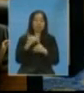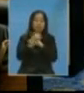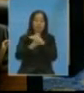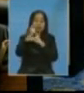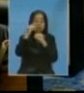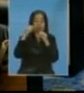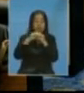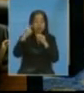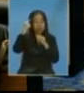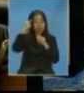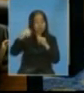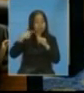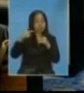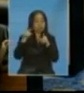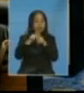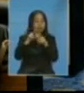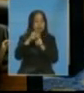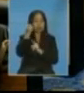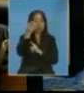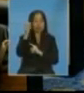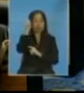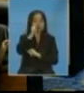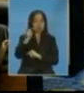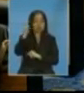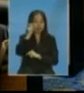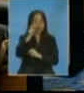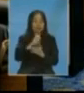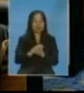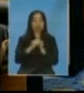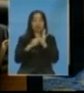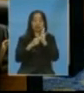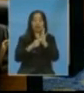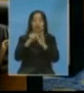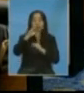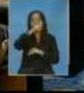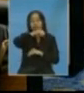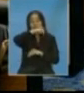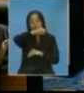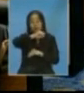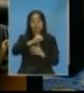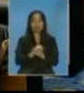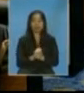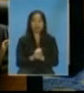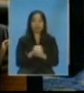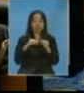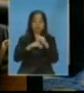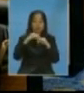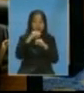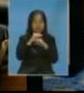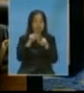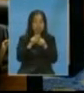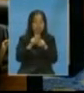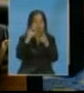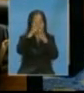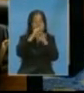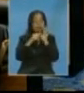ดเดียวกับเราส่วนใหญ่อยู่ในเอเชียตัวอย่างใกล้เคียงสุดอาจจะเป็นไต้หวันครับทำโครงการแบบนี้แหละครับที่คุณเฉลิ